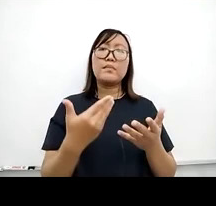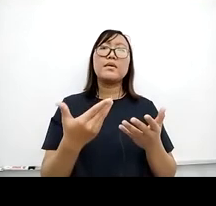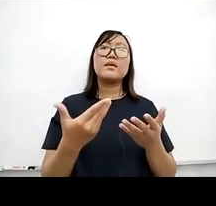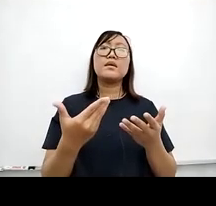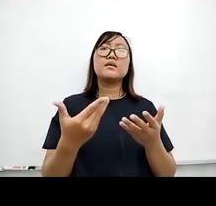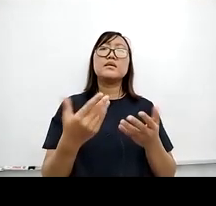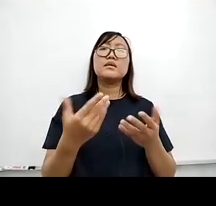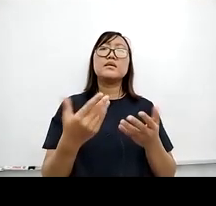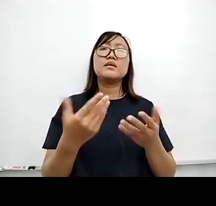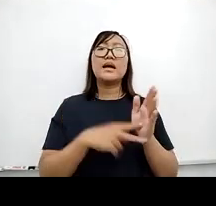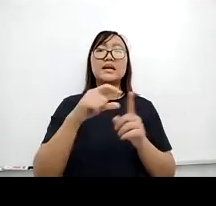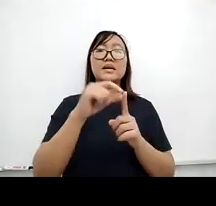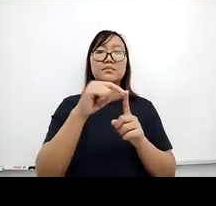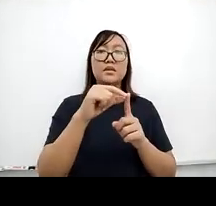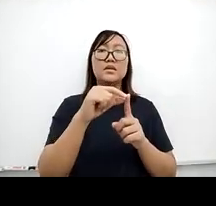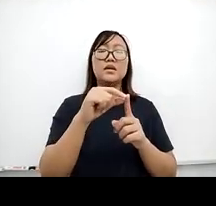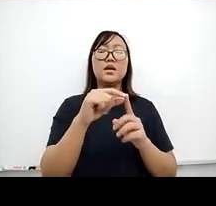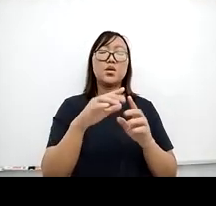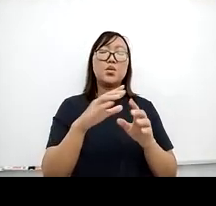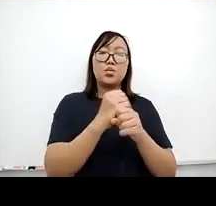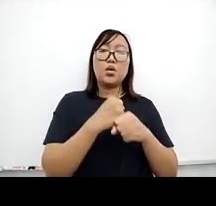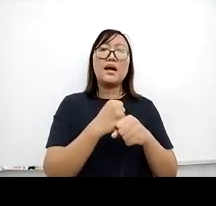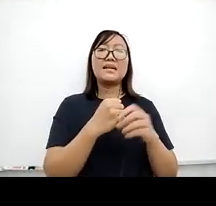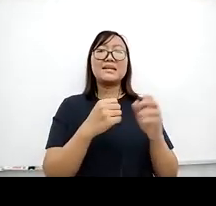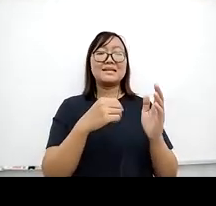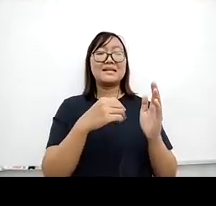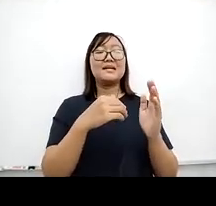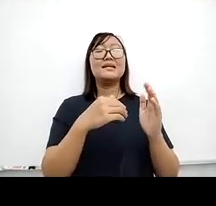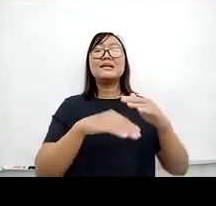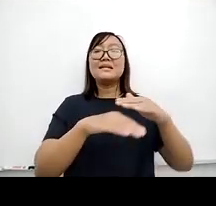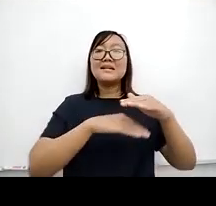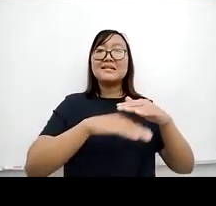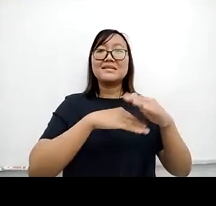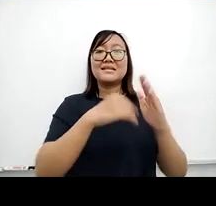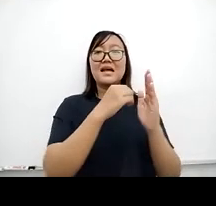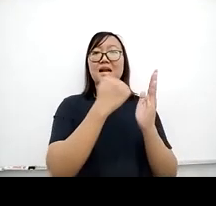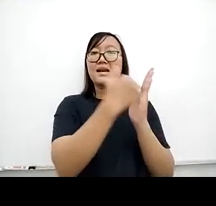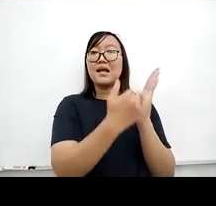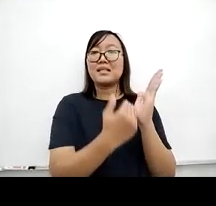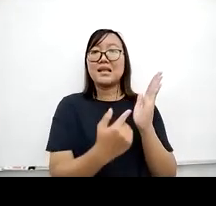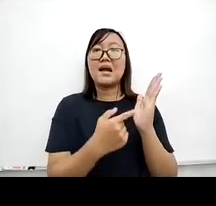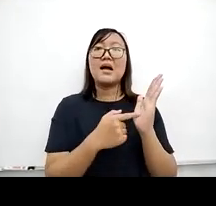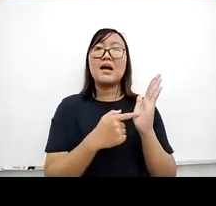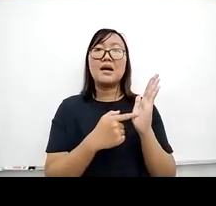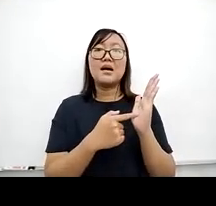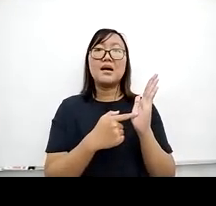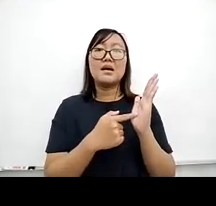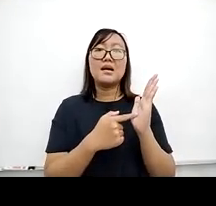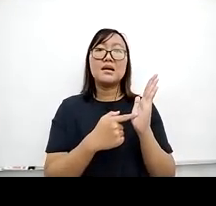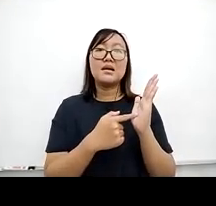epidenbest information ya nulis GTA adanya Oh